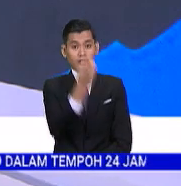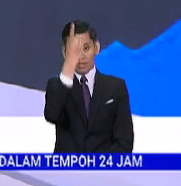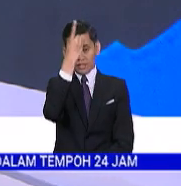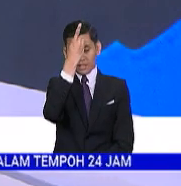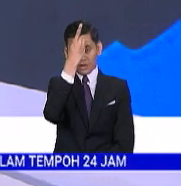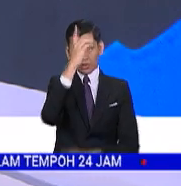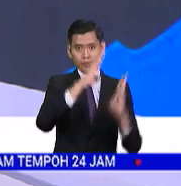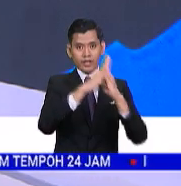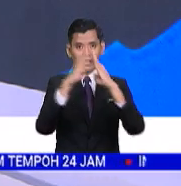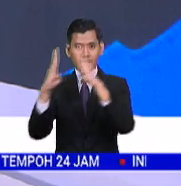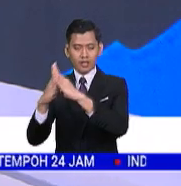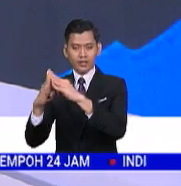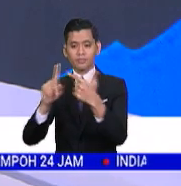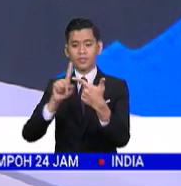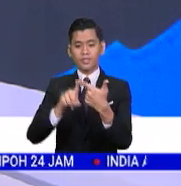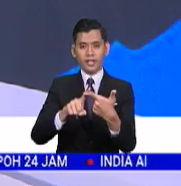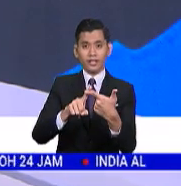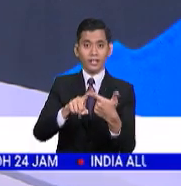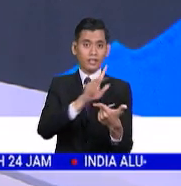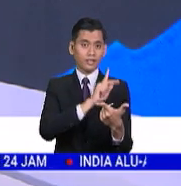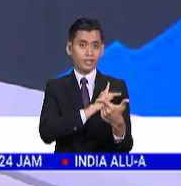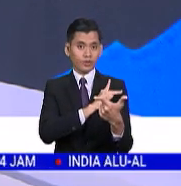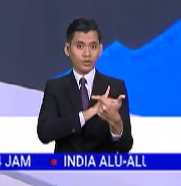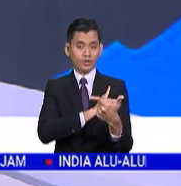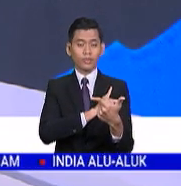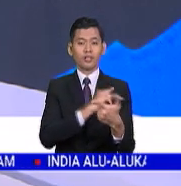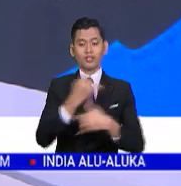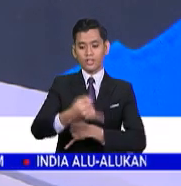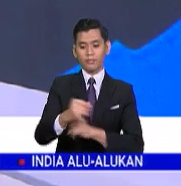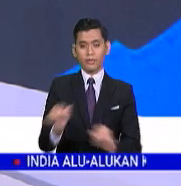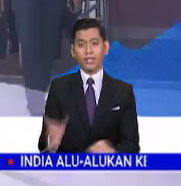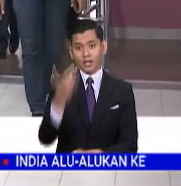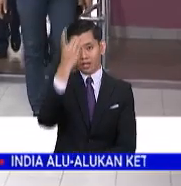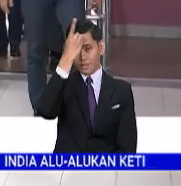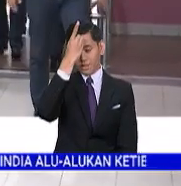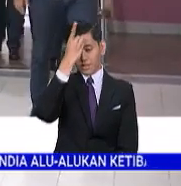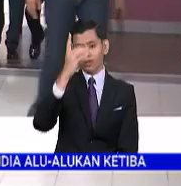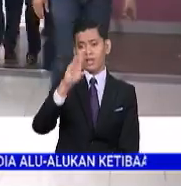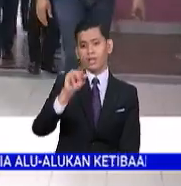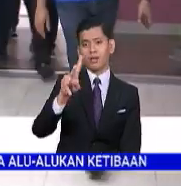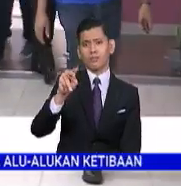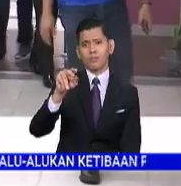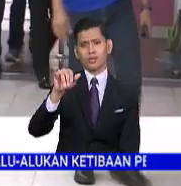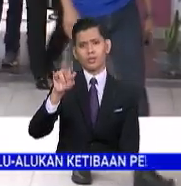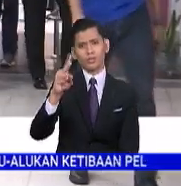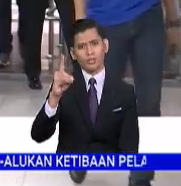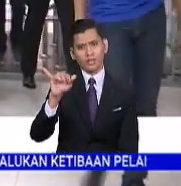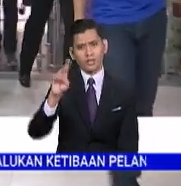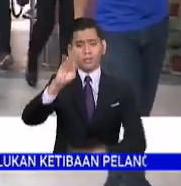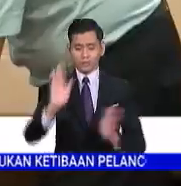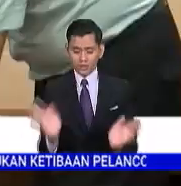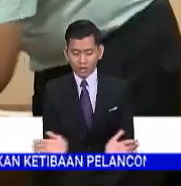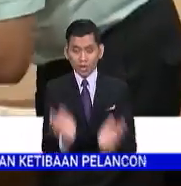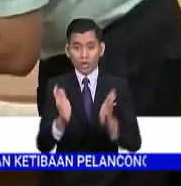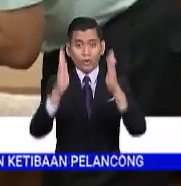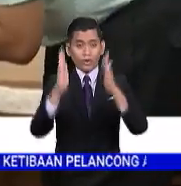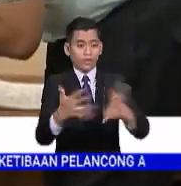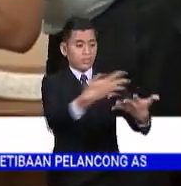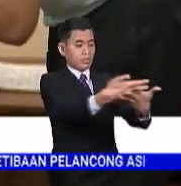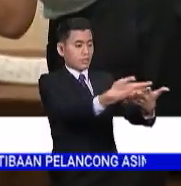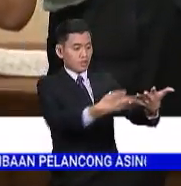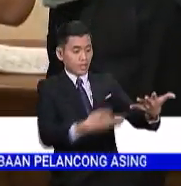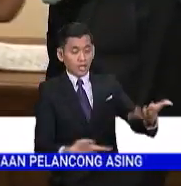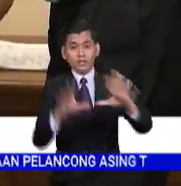Raya Seremban dan ketua-ketua jabatan. Datuk Sri Aminuddin turut menyeru mereka yang telah tersenarai